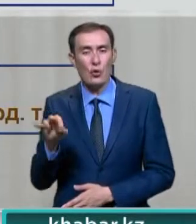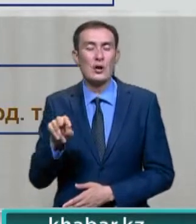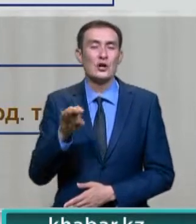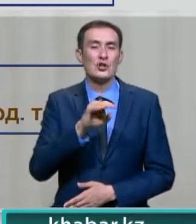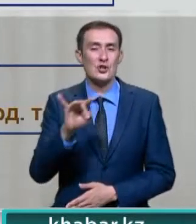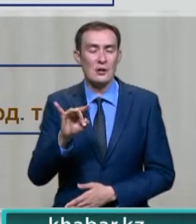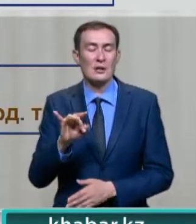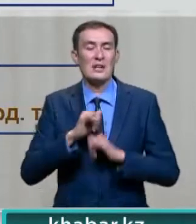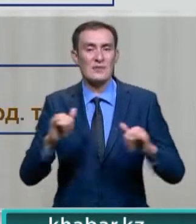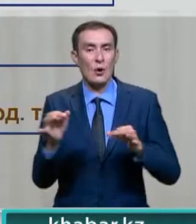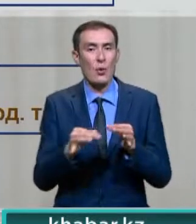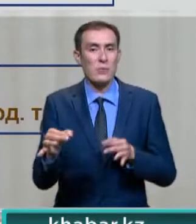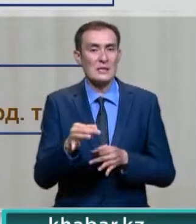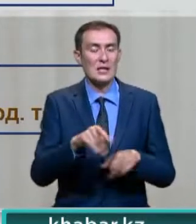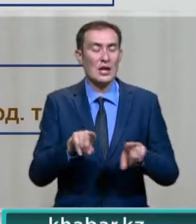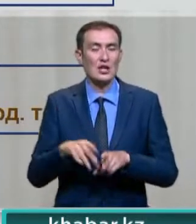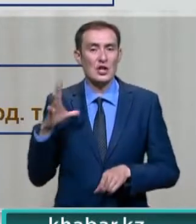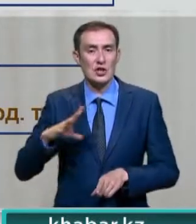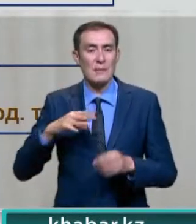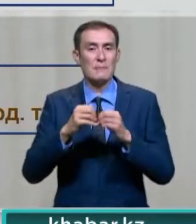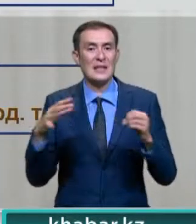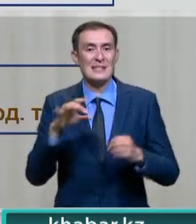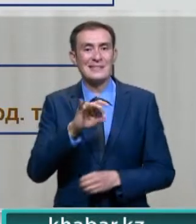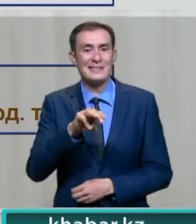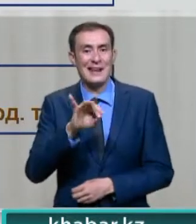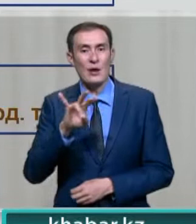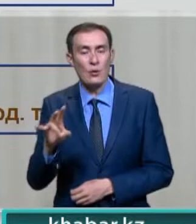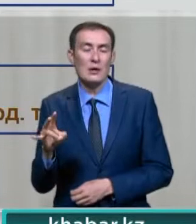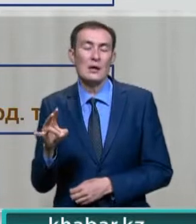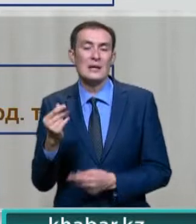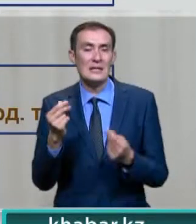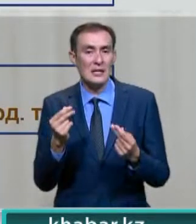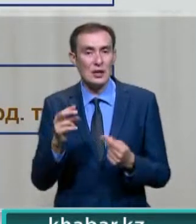регионов». Также ожидается 15 триллионов